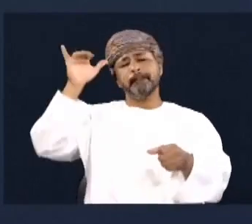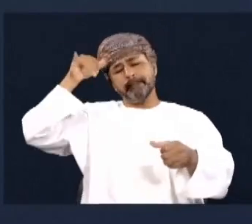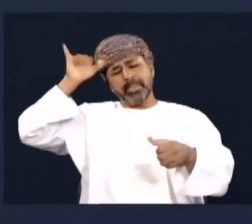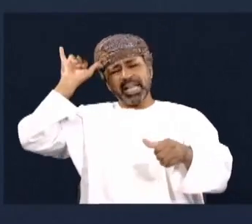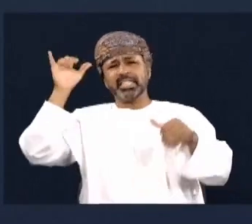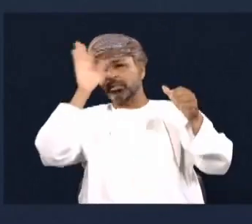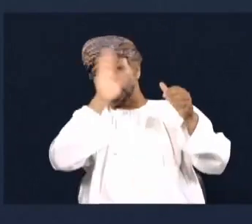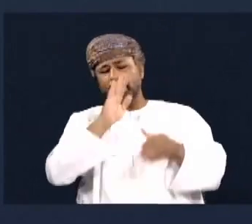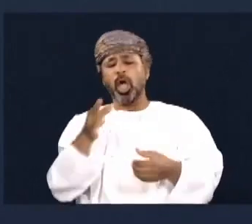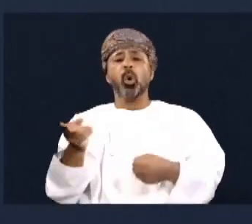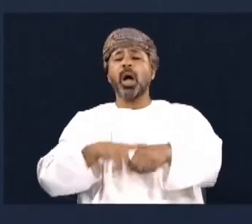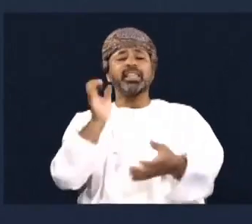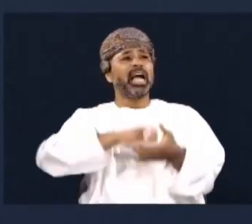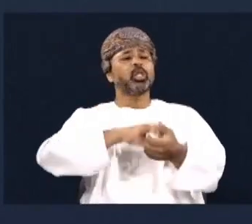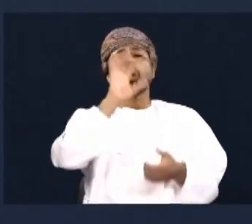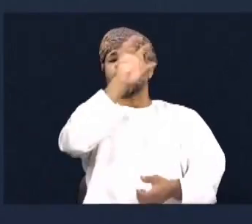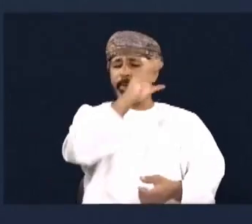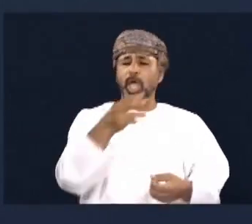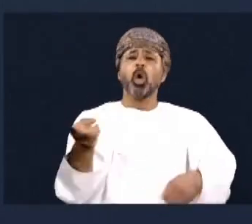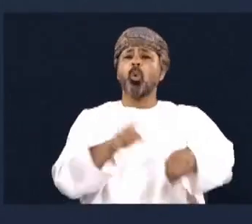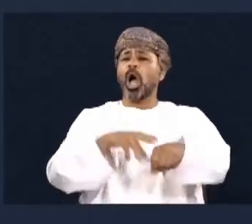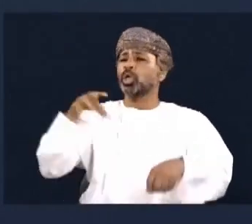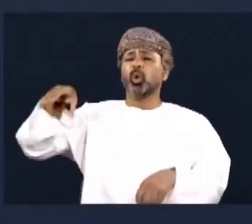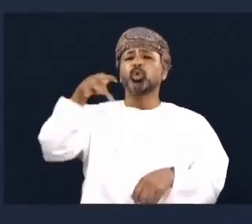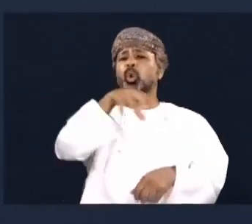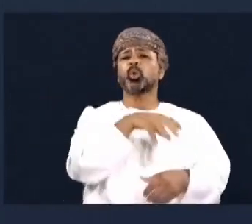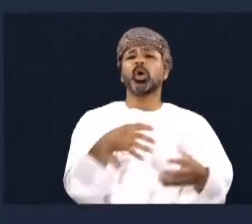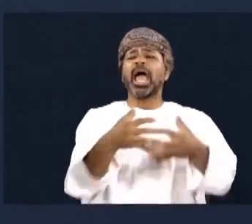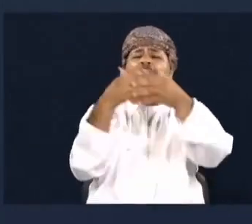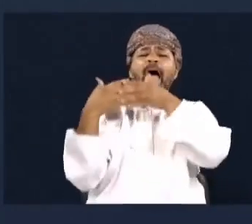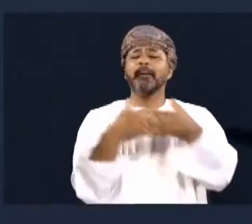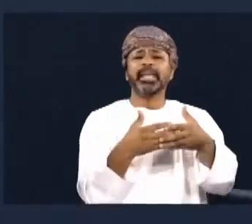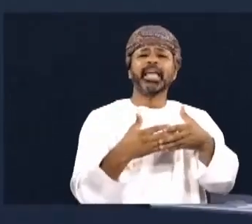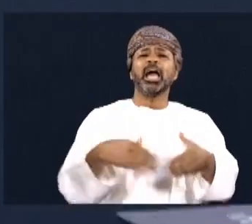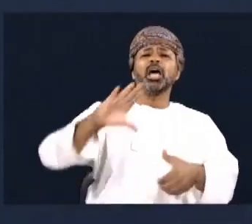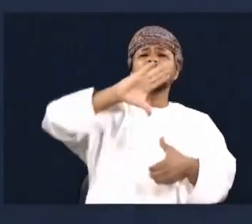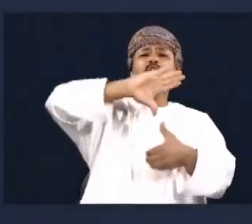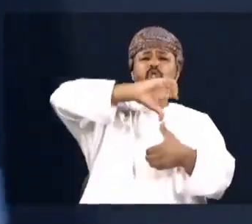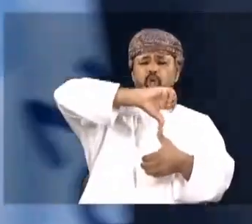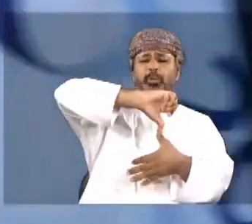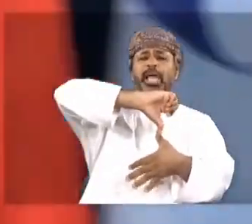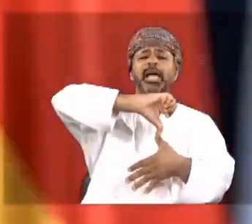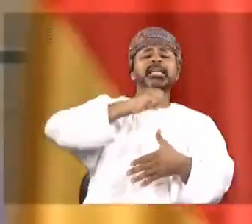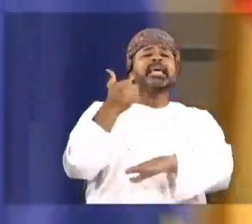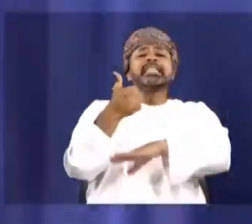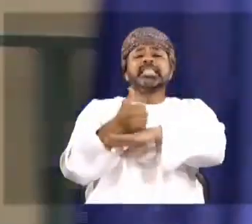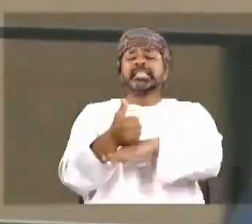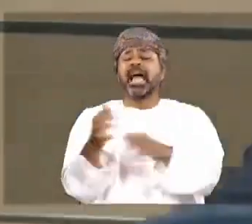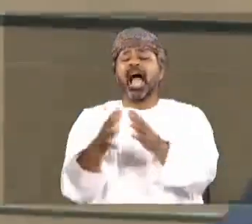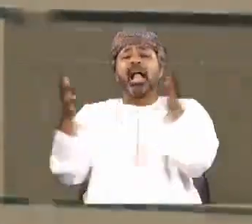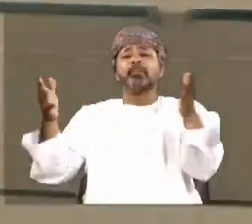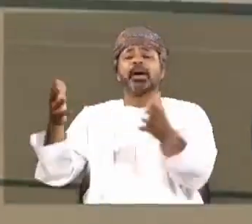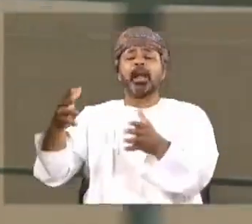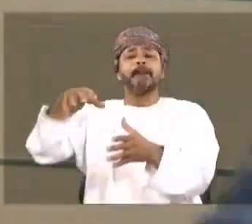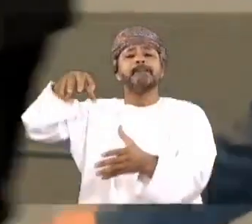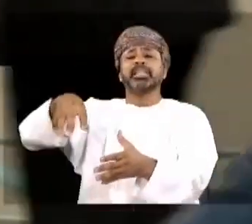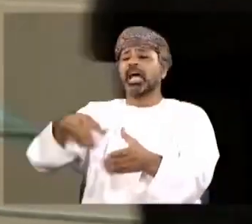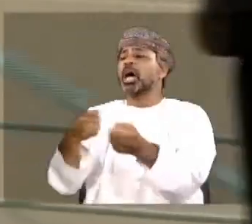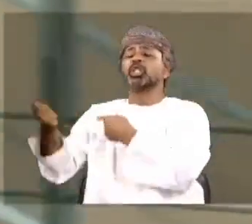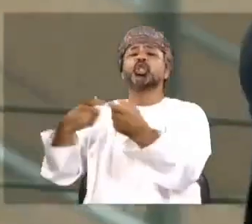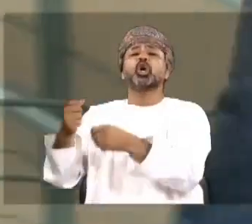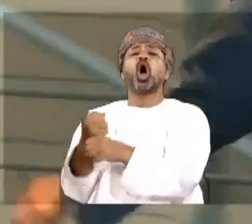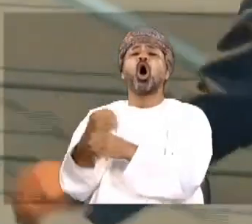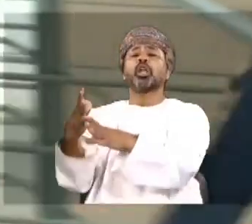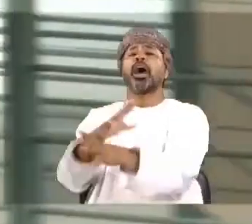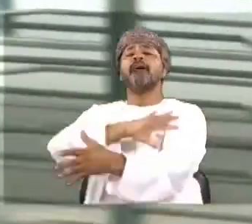ويسعى الاتحاد الأوروبي ودول أمريكا الجنوبية عبر هذا الاتفاق إلى تأسيس أكبر منطقة للتجارة الحرة في